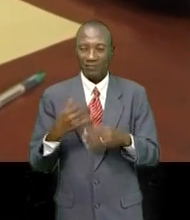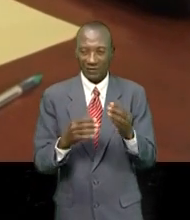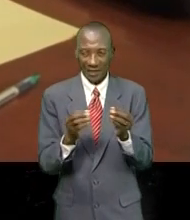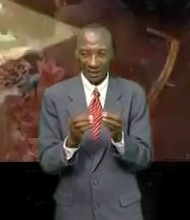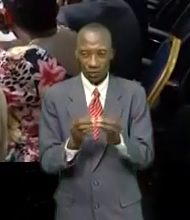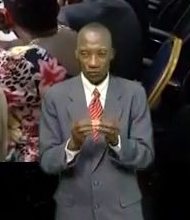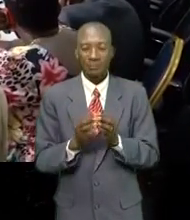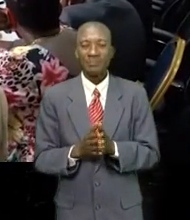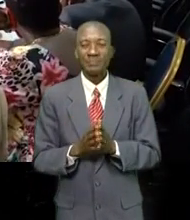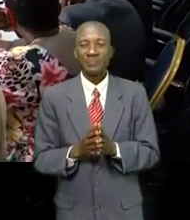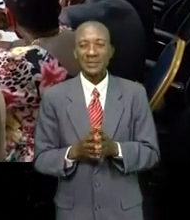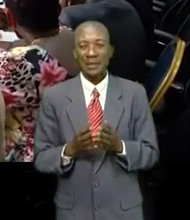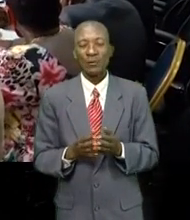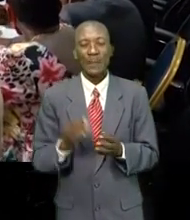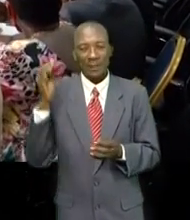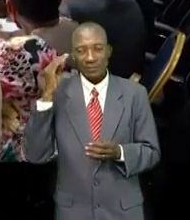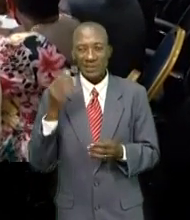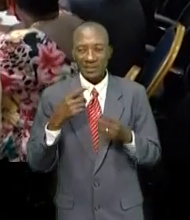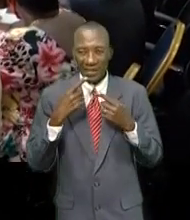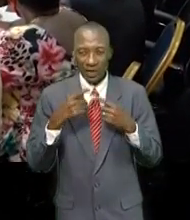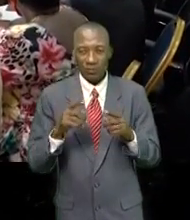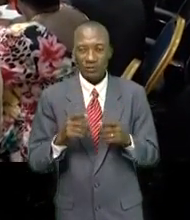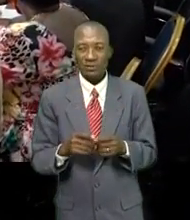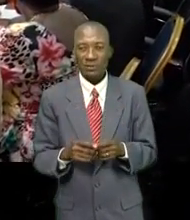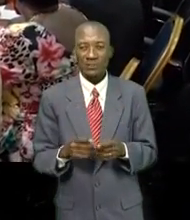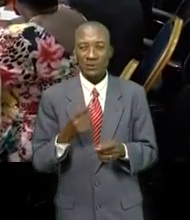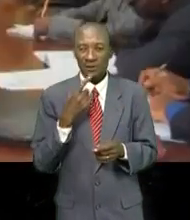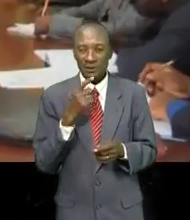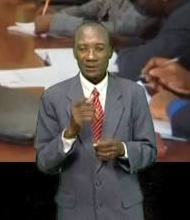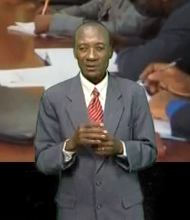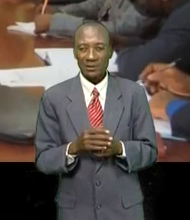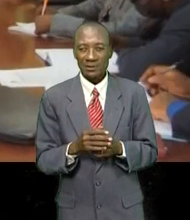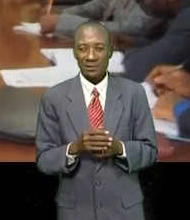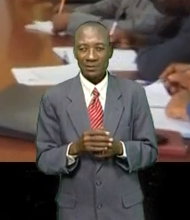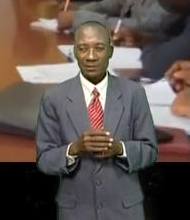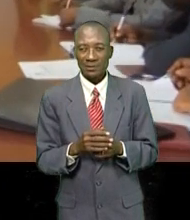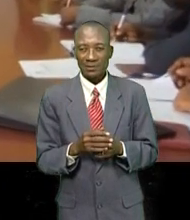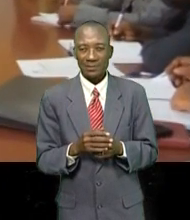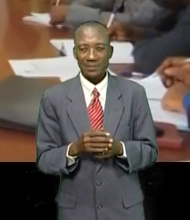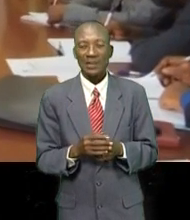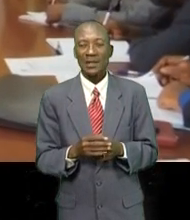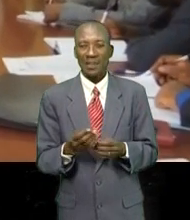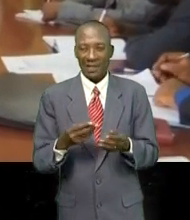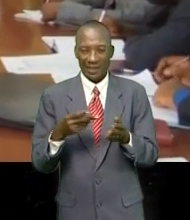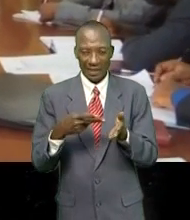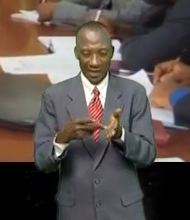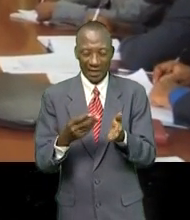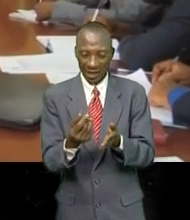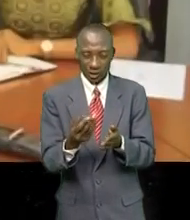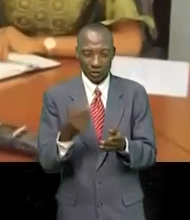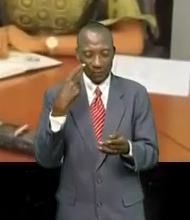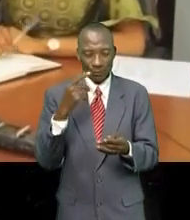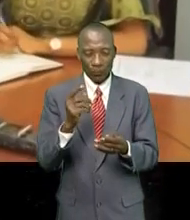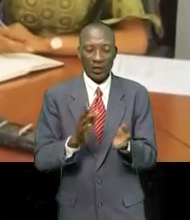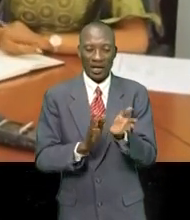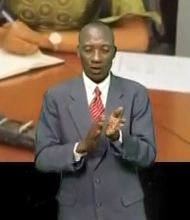Tony Mwaba a annoncé l'augmentation à 20,25% de l'enveloppe globale de frais de fonctionnement des écoles publiques et